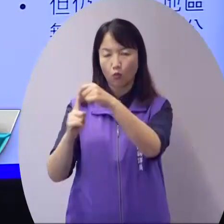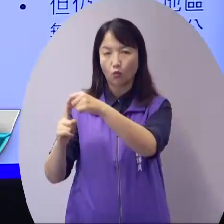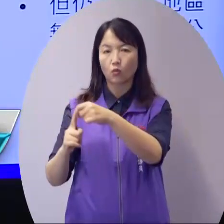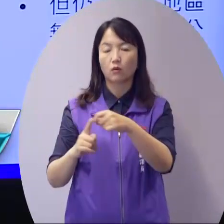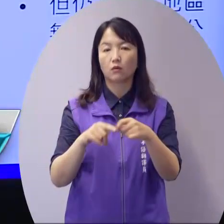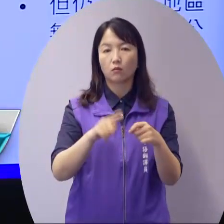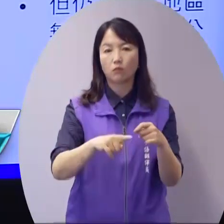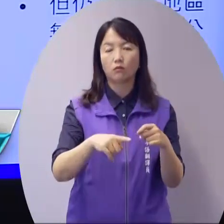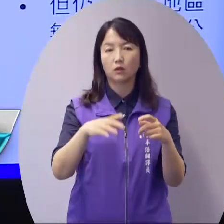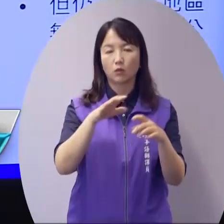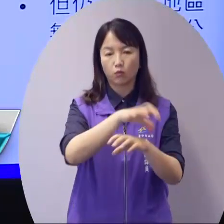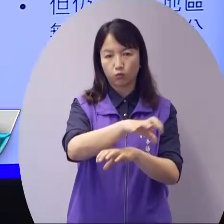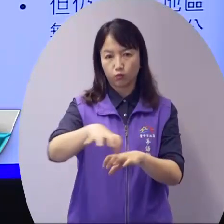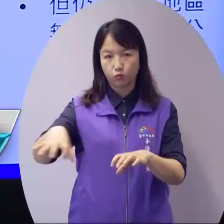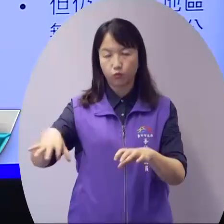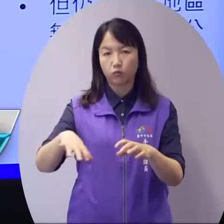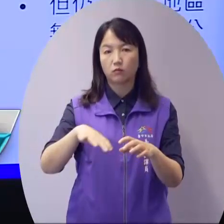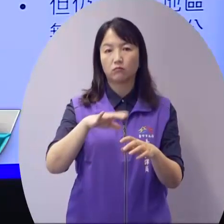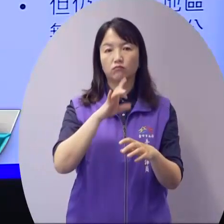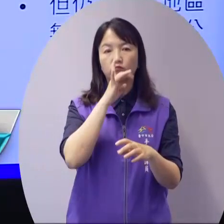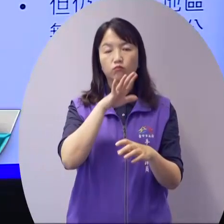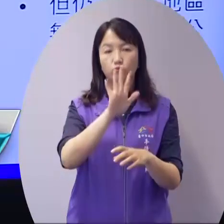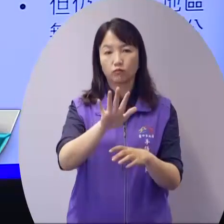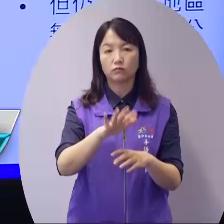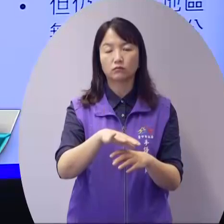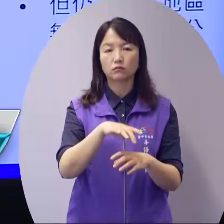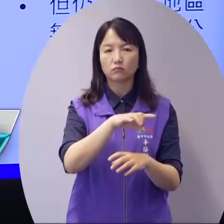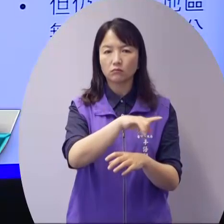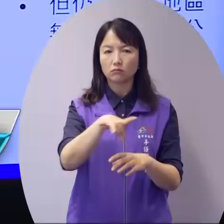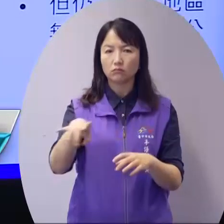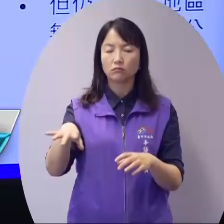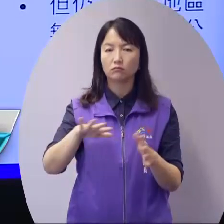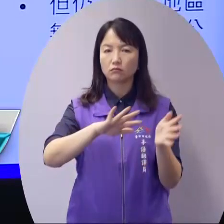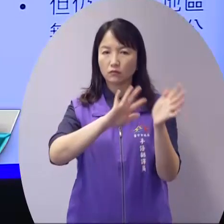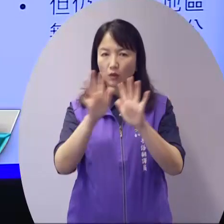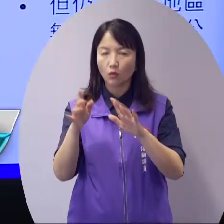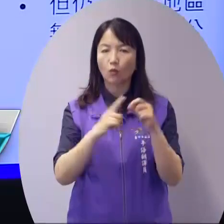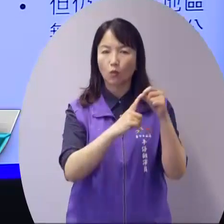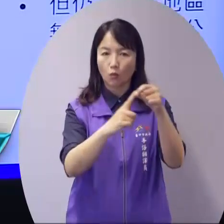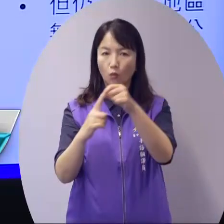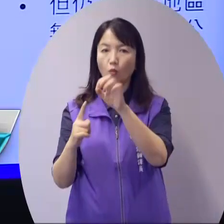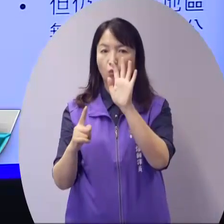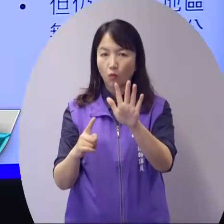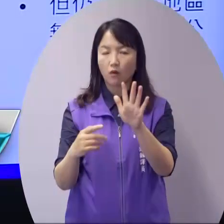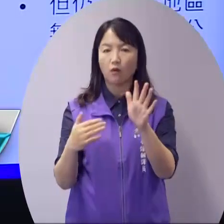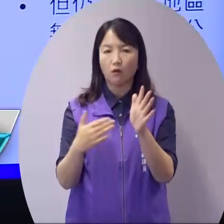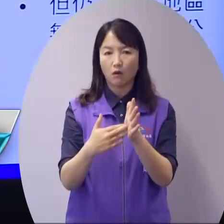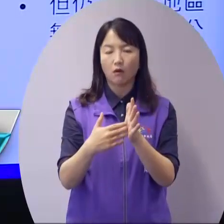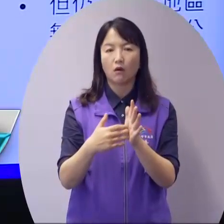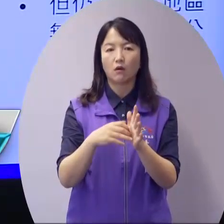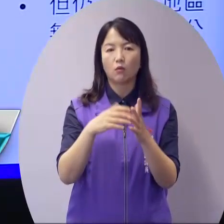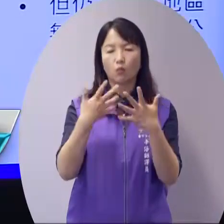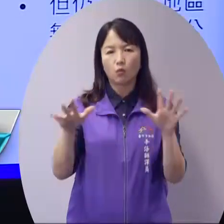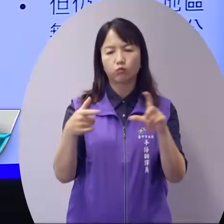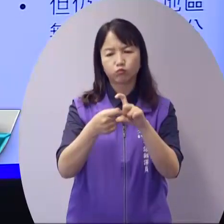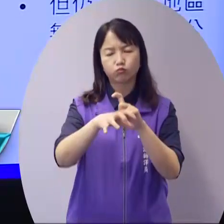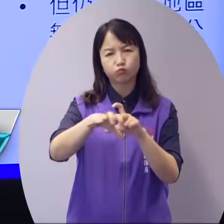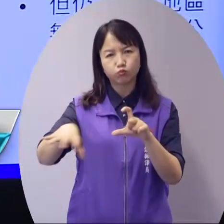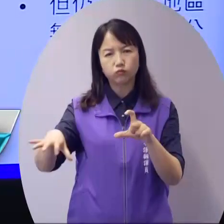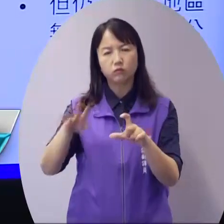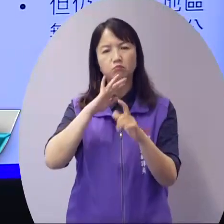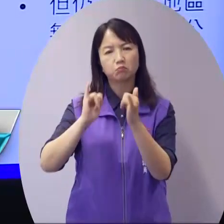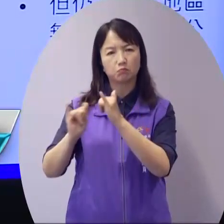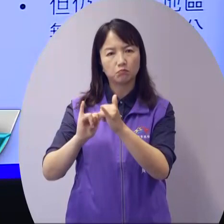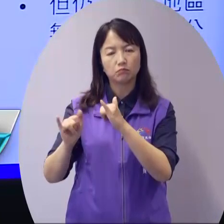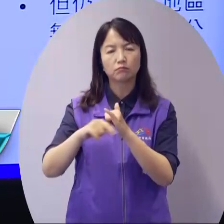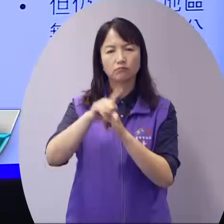都遍布在台中市的各个角落。但除了这样子的运输服务，可能我们针对很多区块有很多民